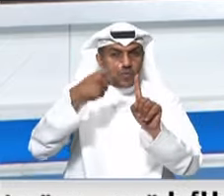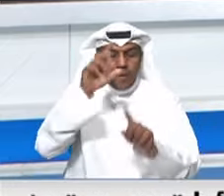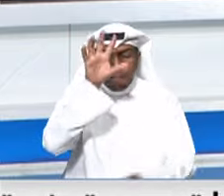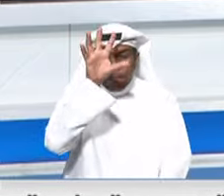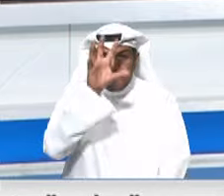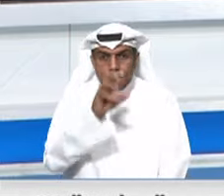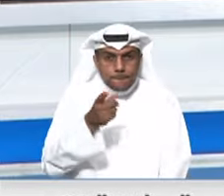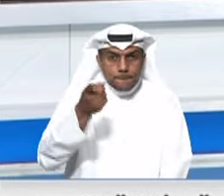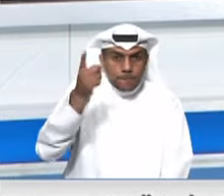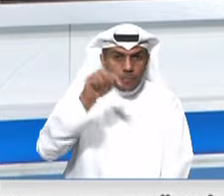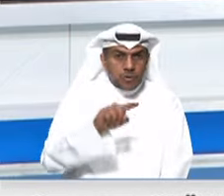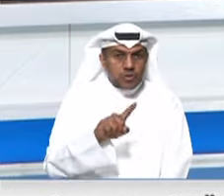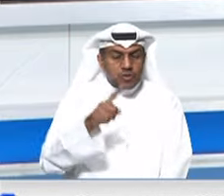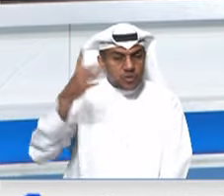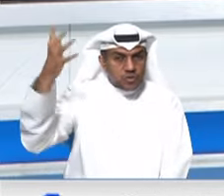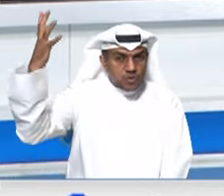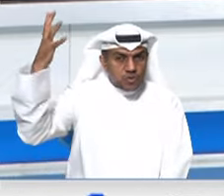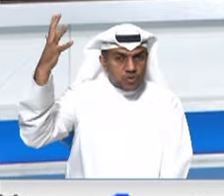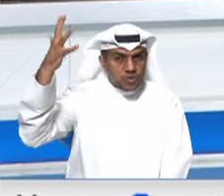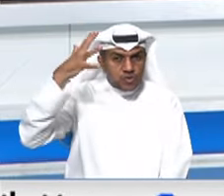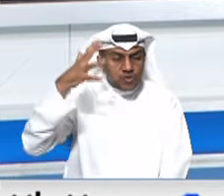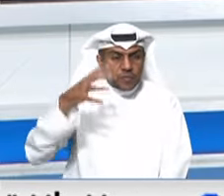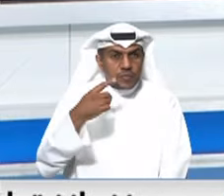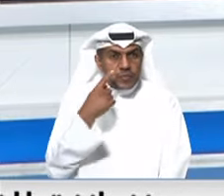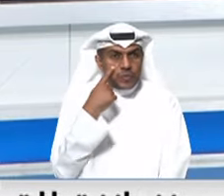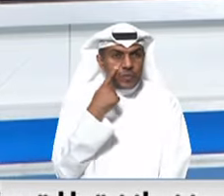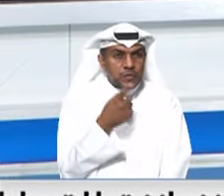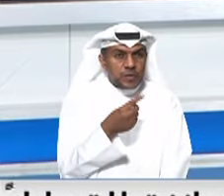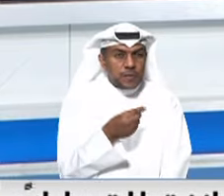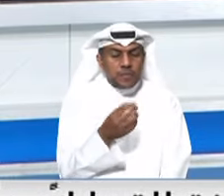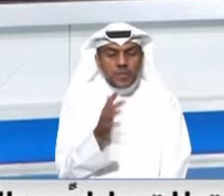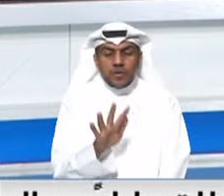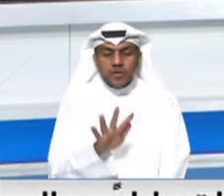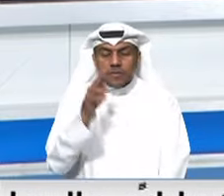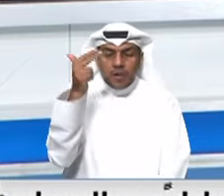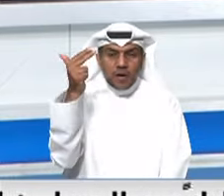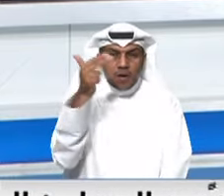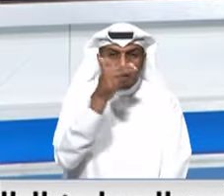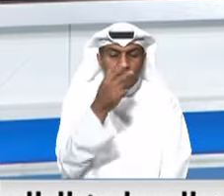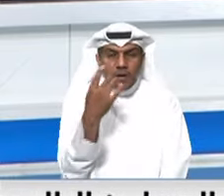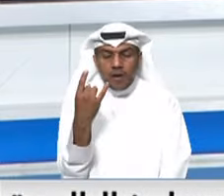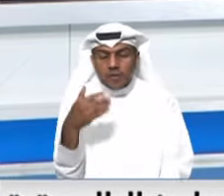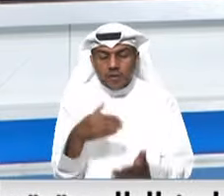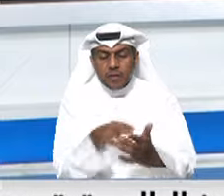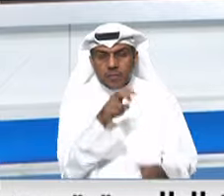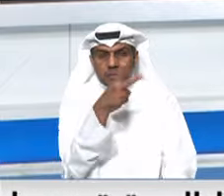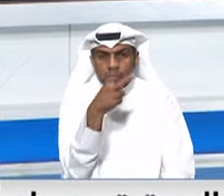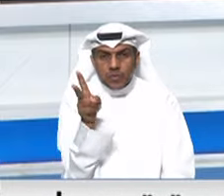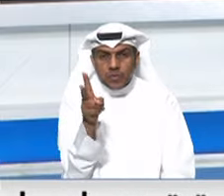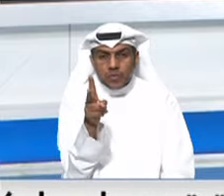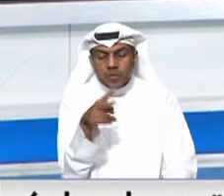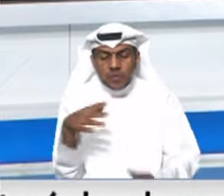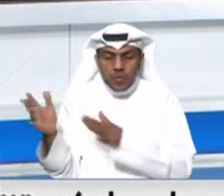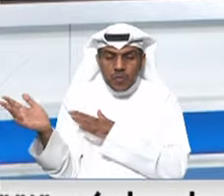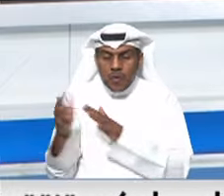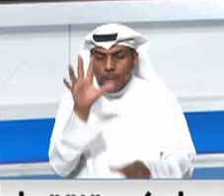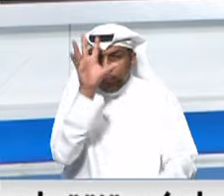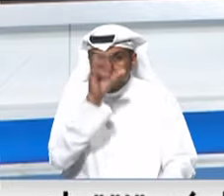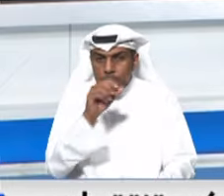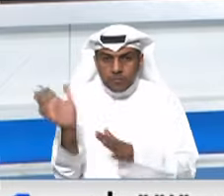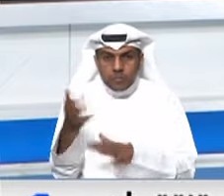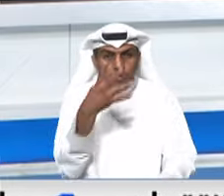باكر باذن الله اجواء مشمسه 49 العظمى والصغرى 35 هواء شمالي غربي من 10 ل 28 ينشط على فترات خلال المساء وتصل